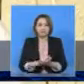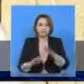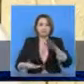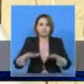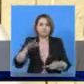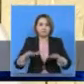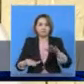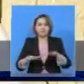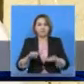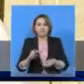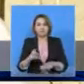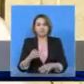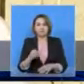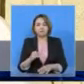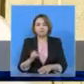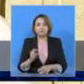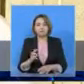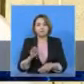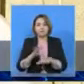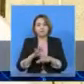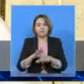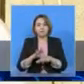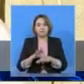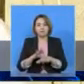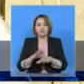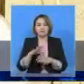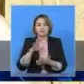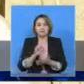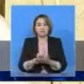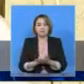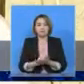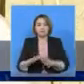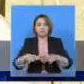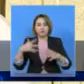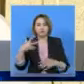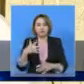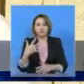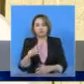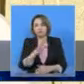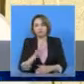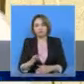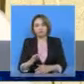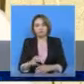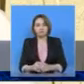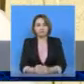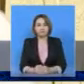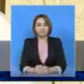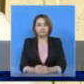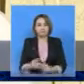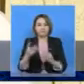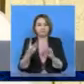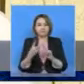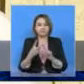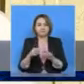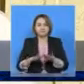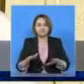это врожденные наследственные патологии заболеваний, и они занимают более 35%. На втором месте